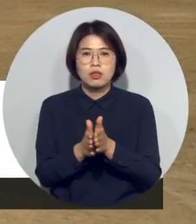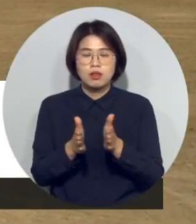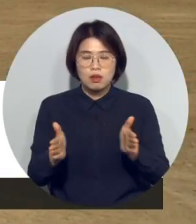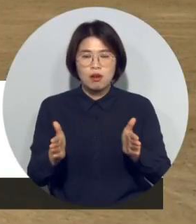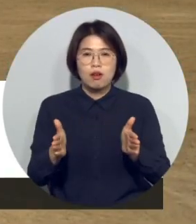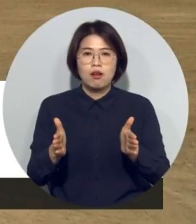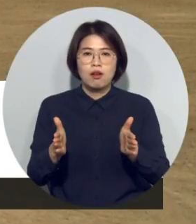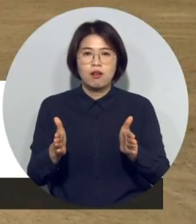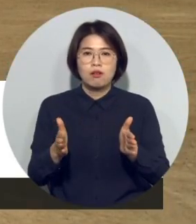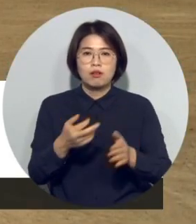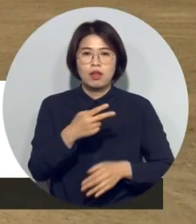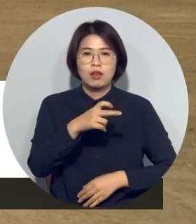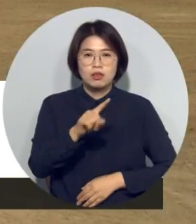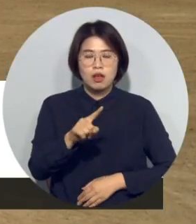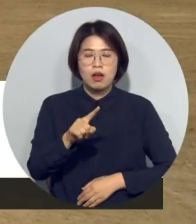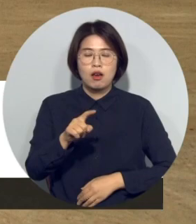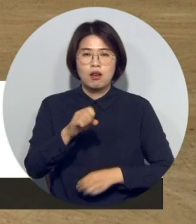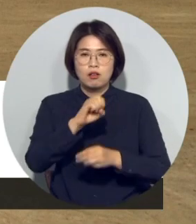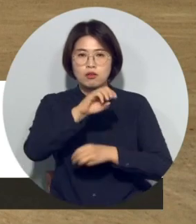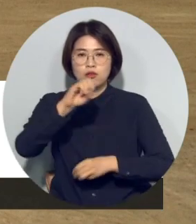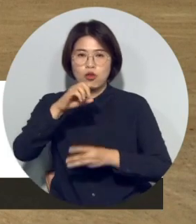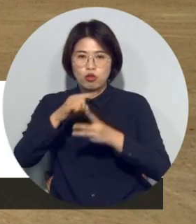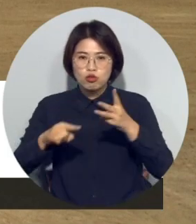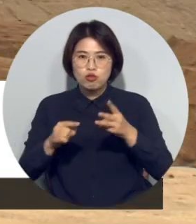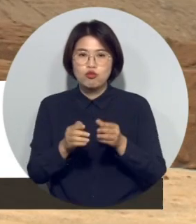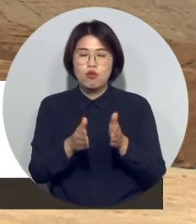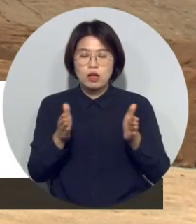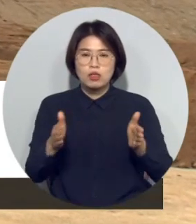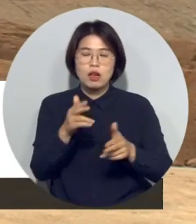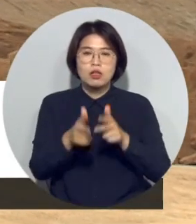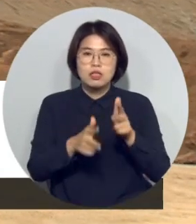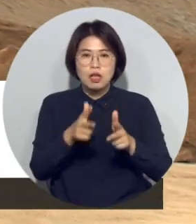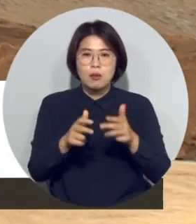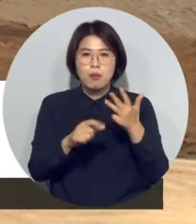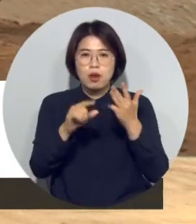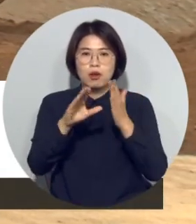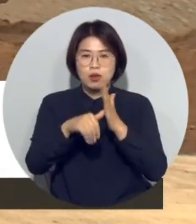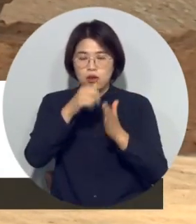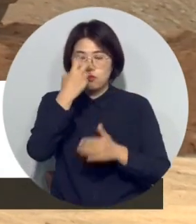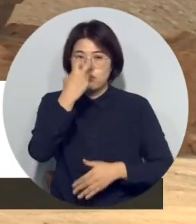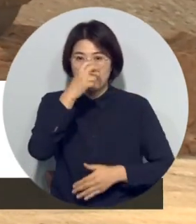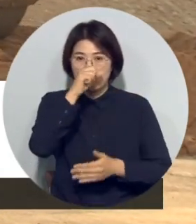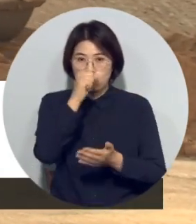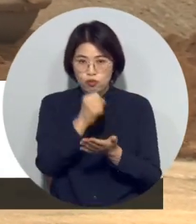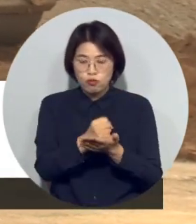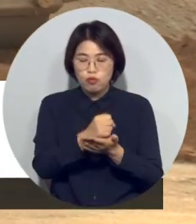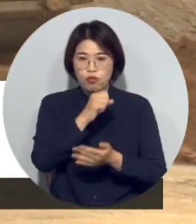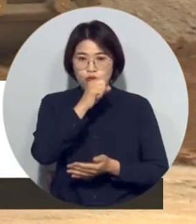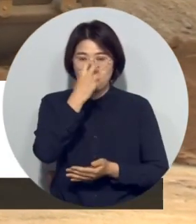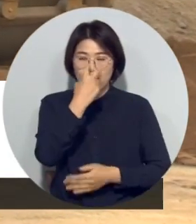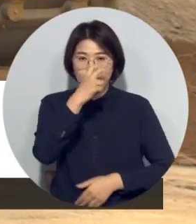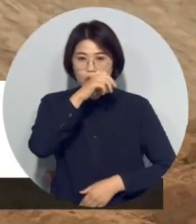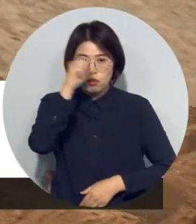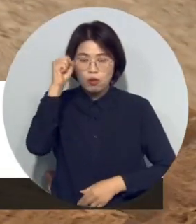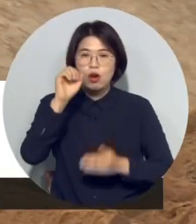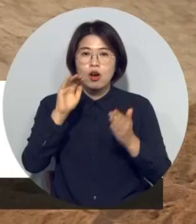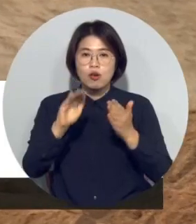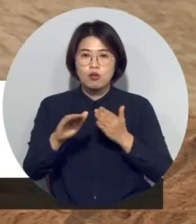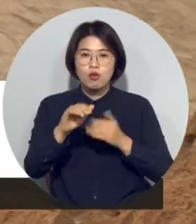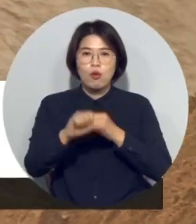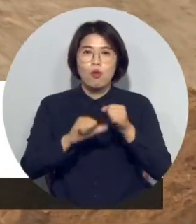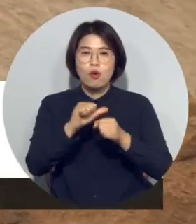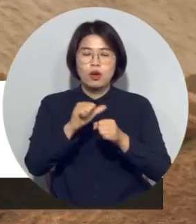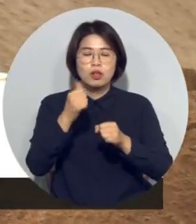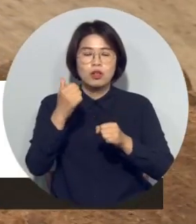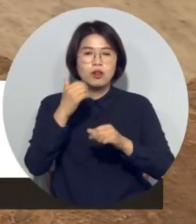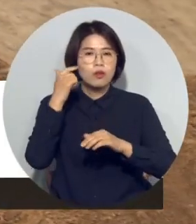대구시는 바사 성주 확장 사업이 지난 8월 일괄 예비타당성조사를 통과한 국도 건설 5개년계획 에